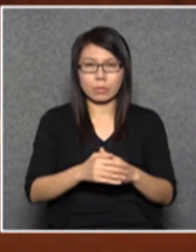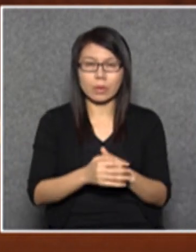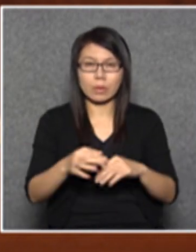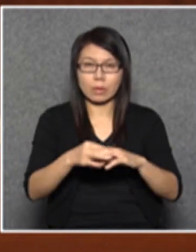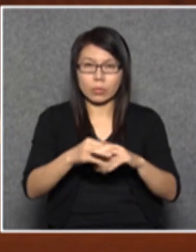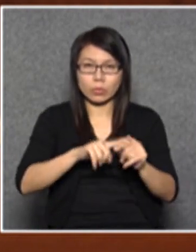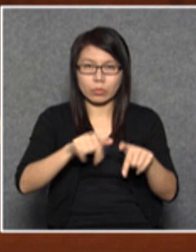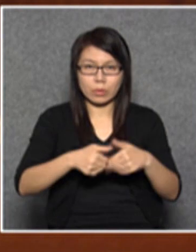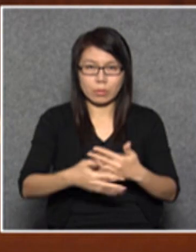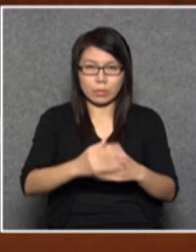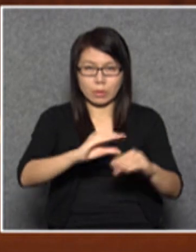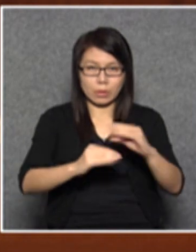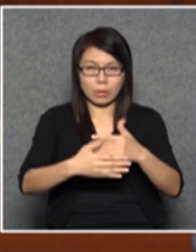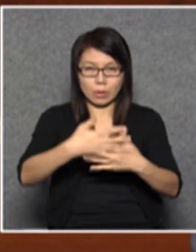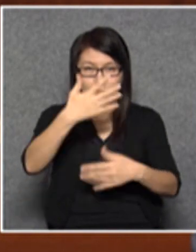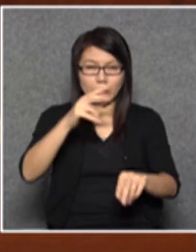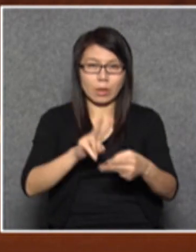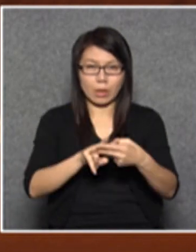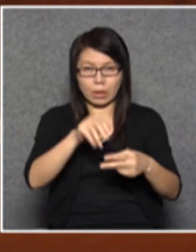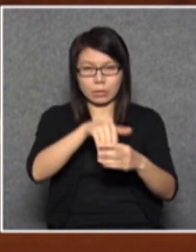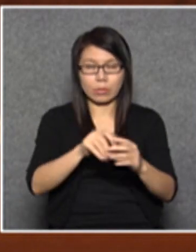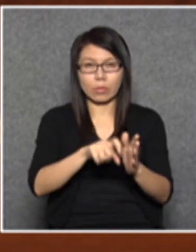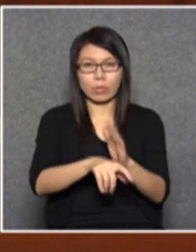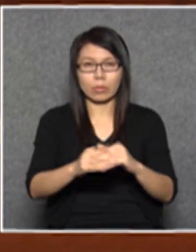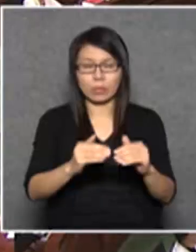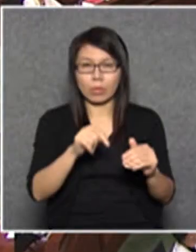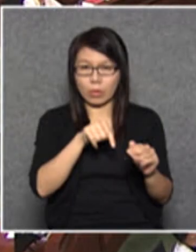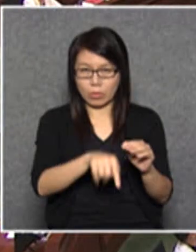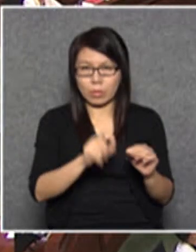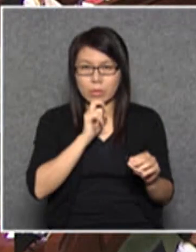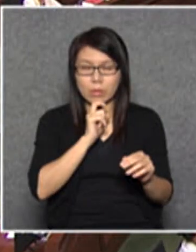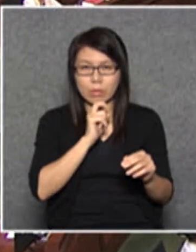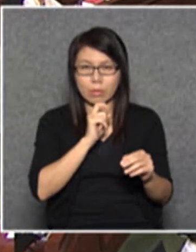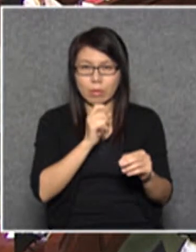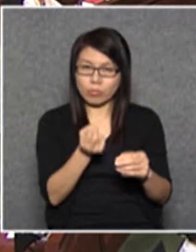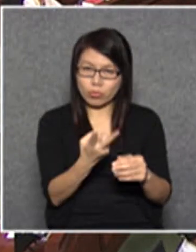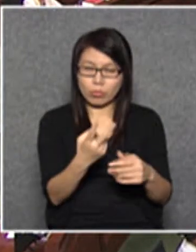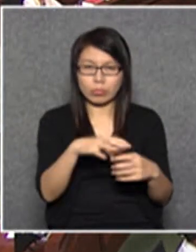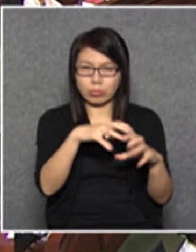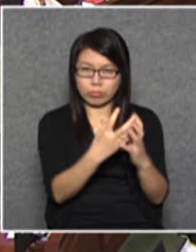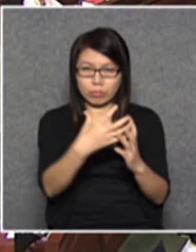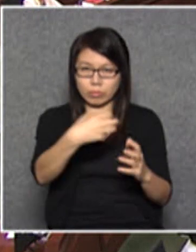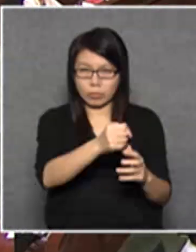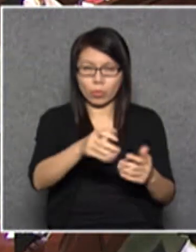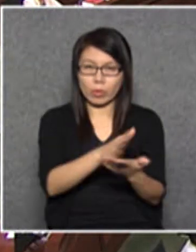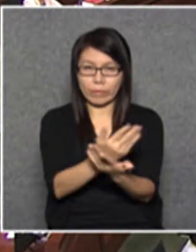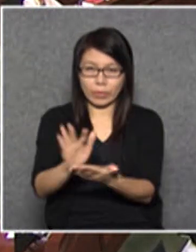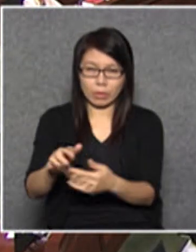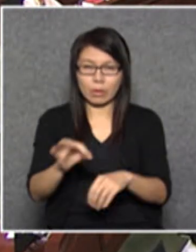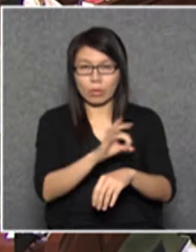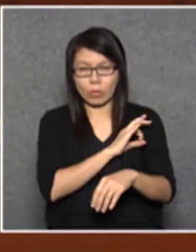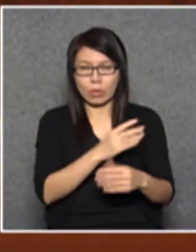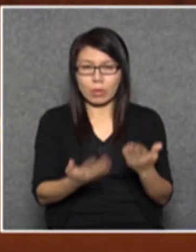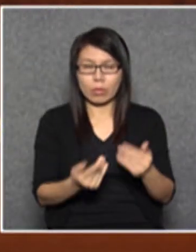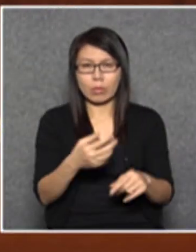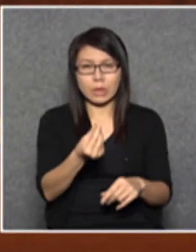大樓，譬如就是亞投行的一個雙總部之一也好，或者一個分支機構也好，不是只有價錢